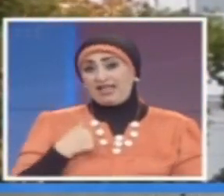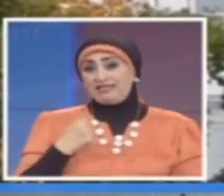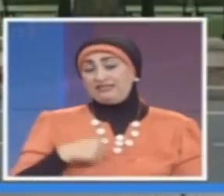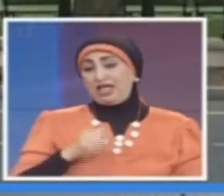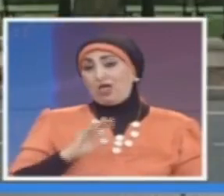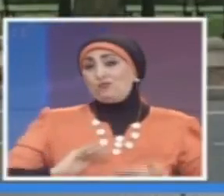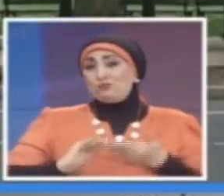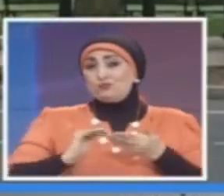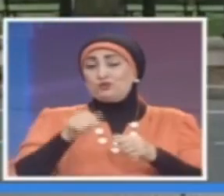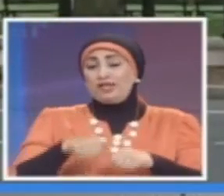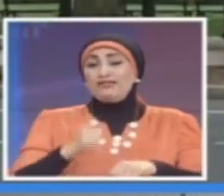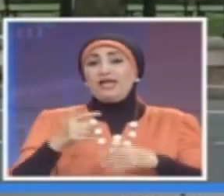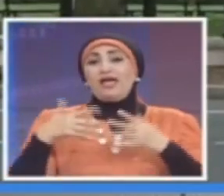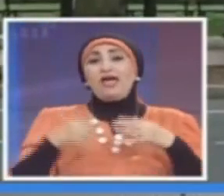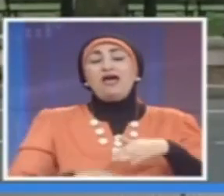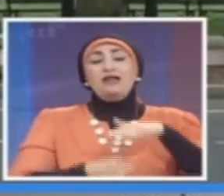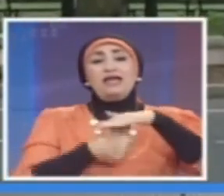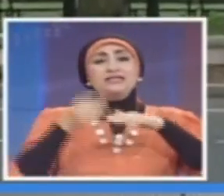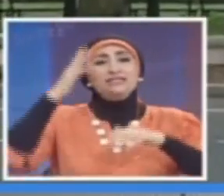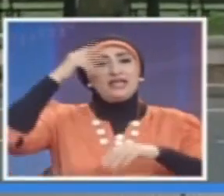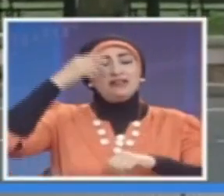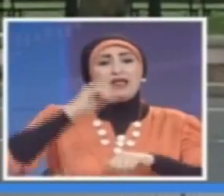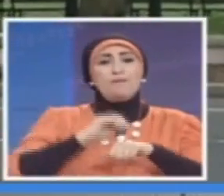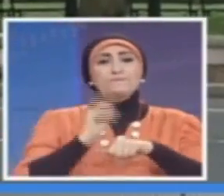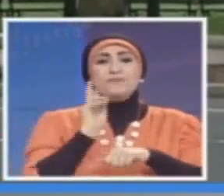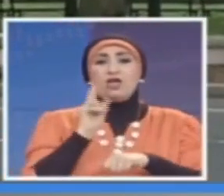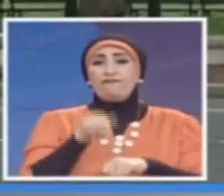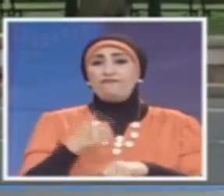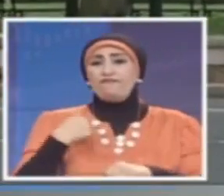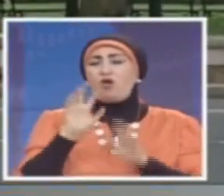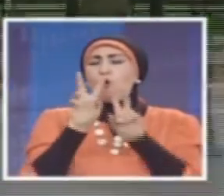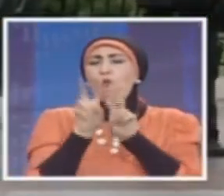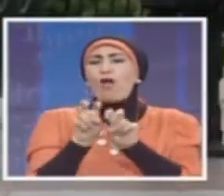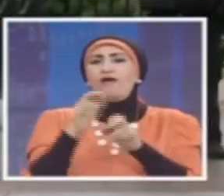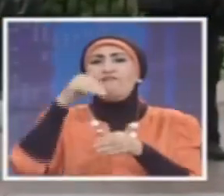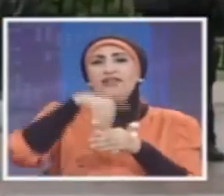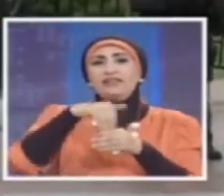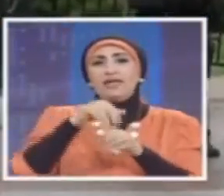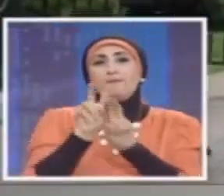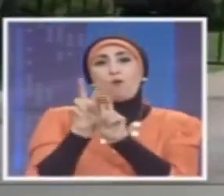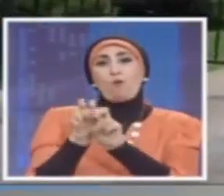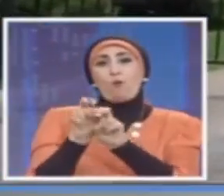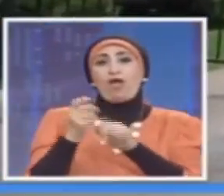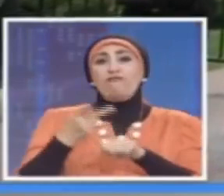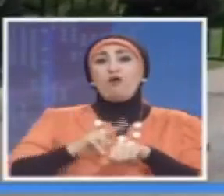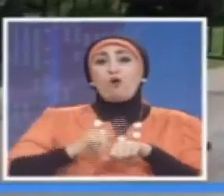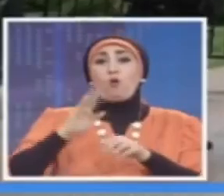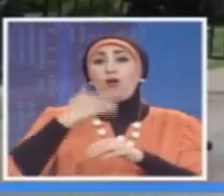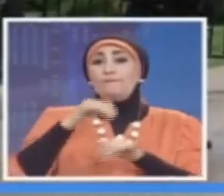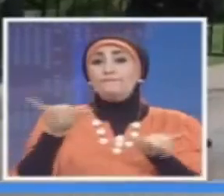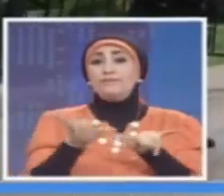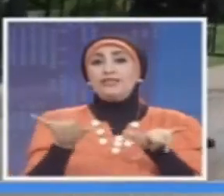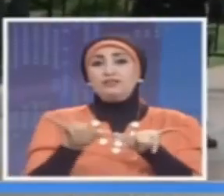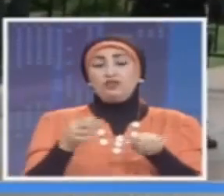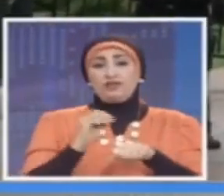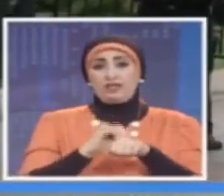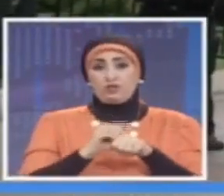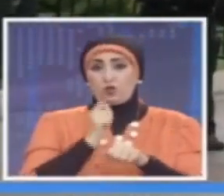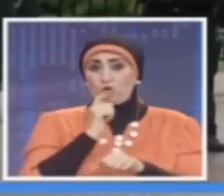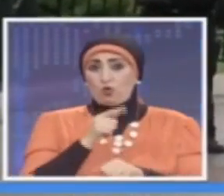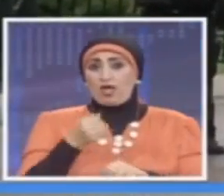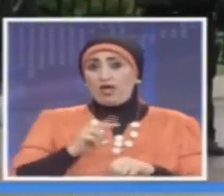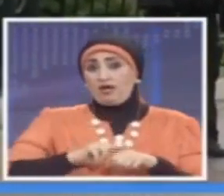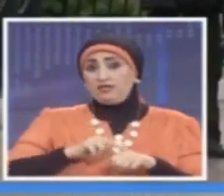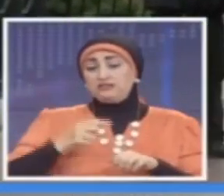أعلنت حملة الرئيس الأمريكي دونالد ترامب الانتخابية توقف جميع أنشطته الانتخابية أو القيام بها عبر